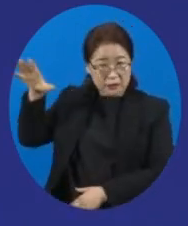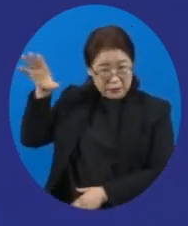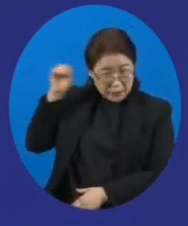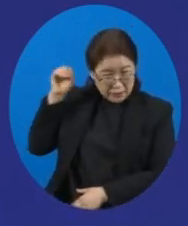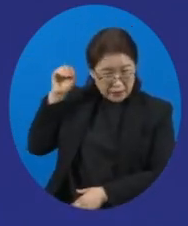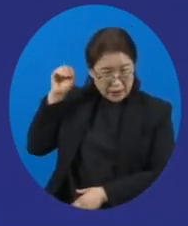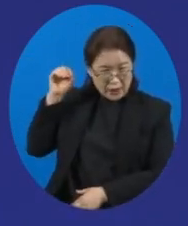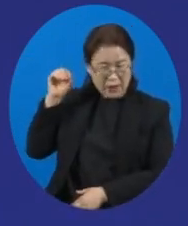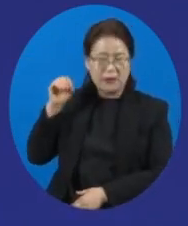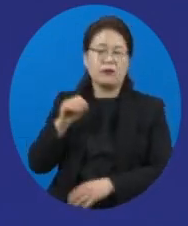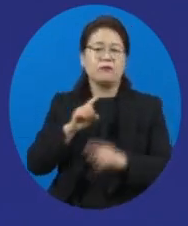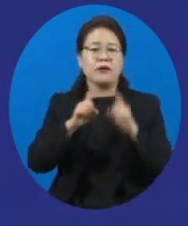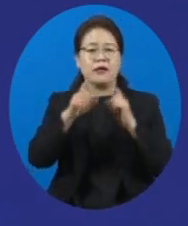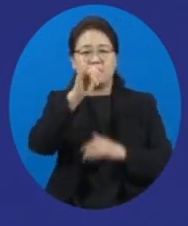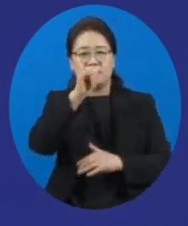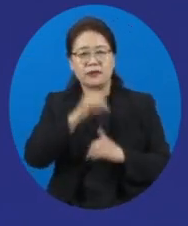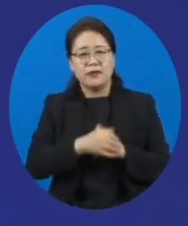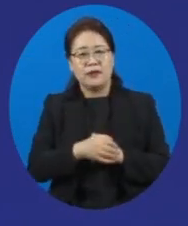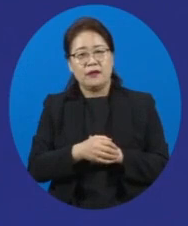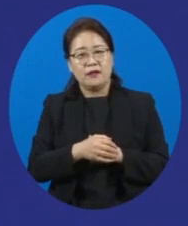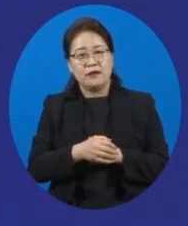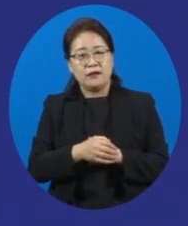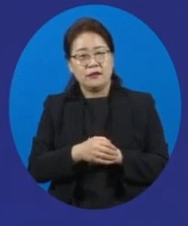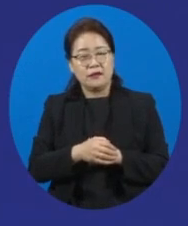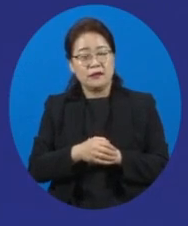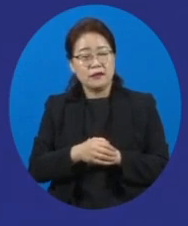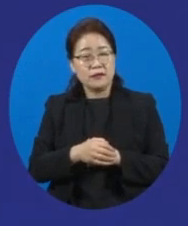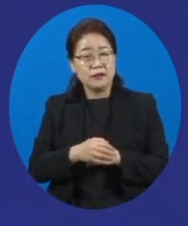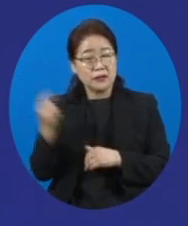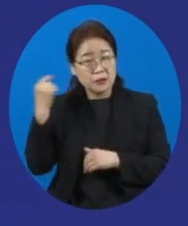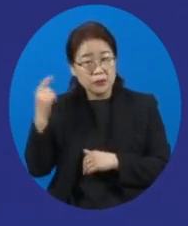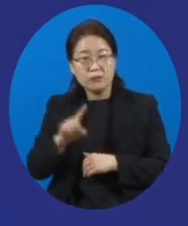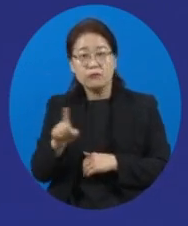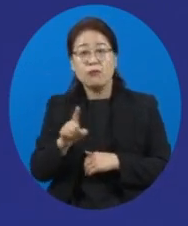말하죠. 자, 이 소리는 어떤 소리일까요?